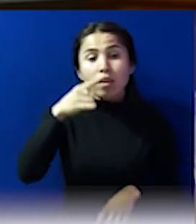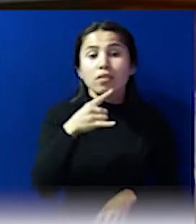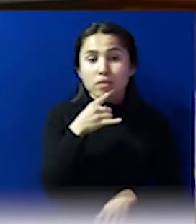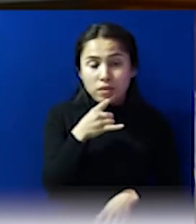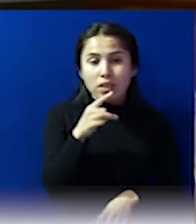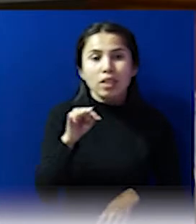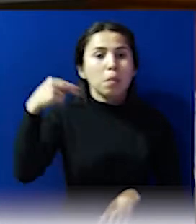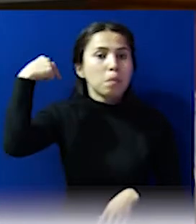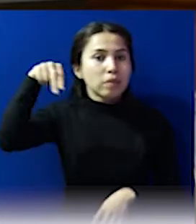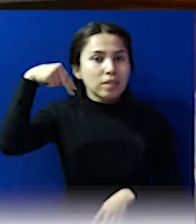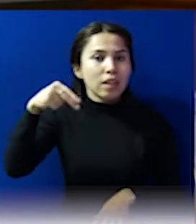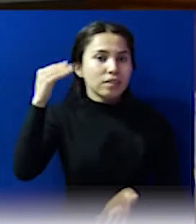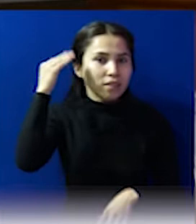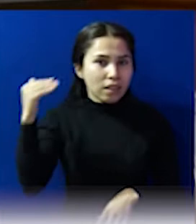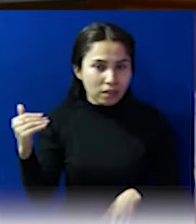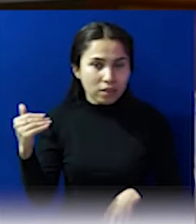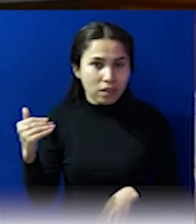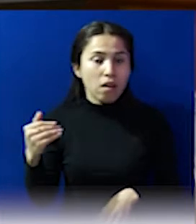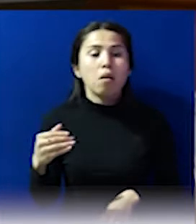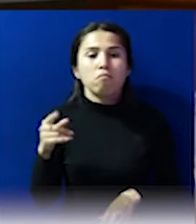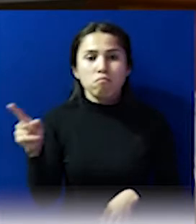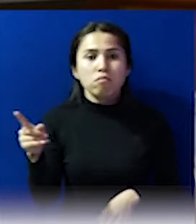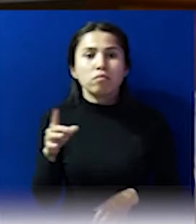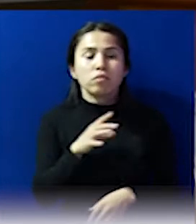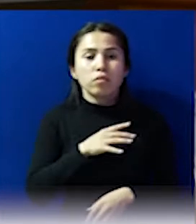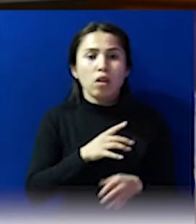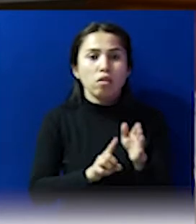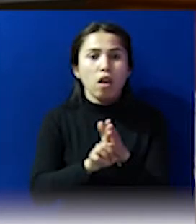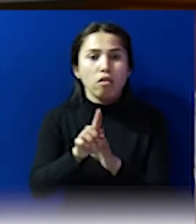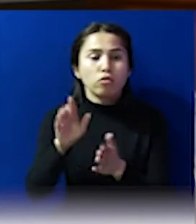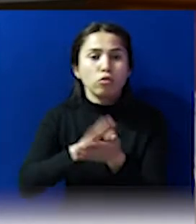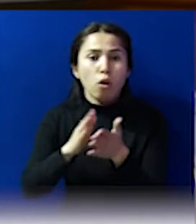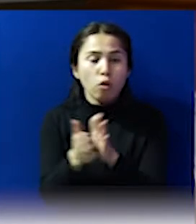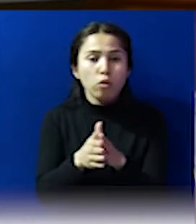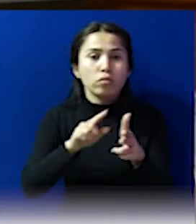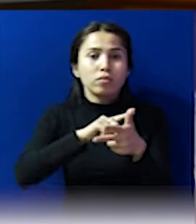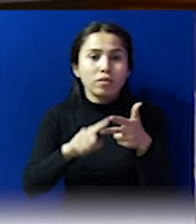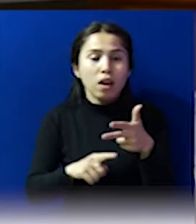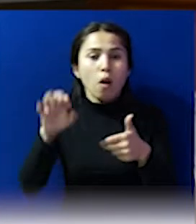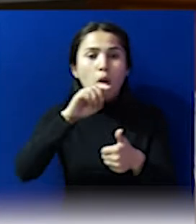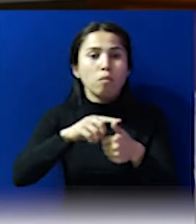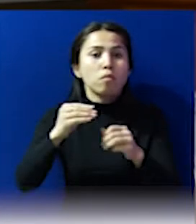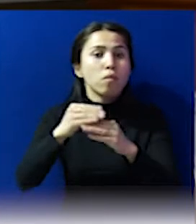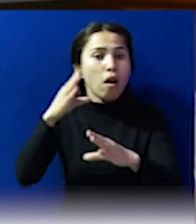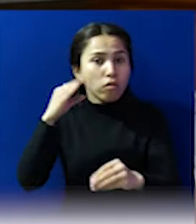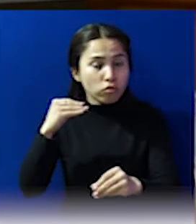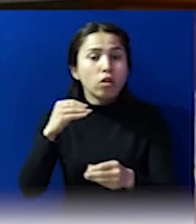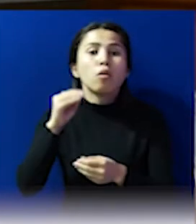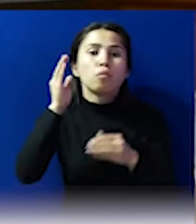Льготные кредиты у нас выдаются в трех городах – в Таразе, Каратау и Жанатасе в рамках программы эффективного трудоустройства «Инбек».